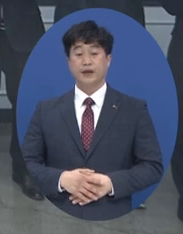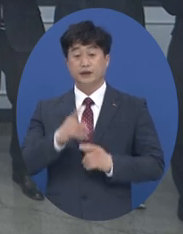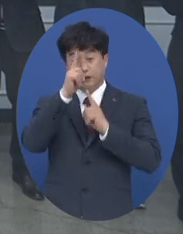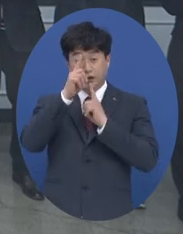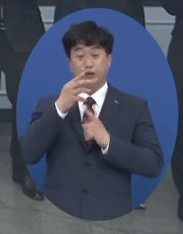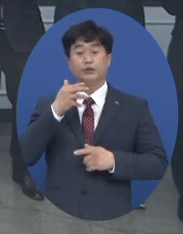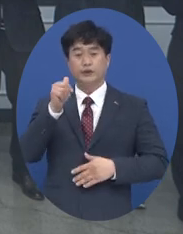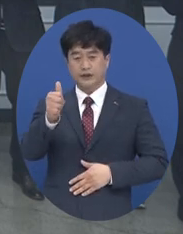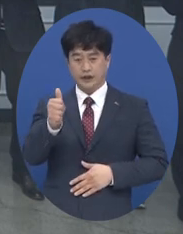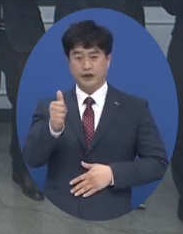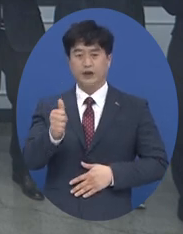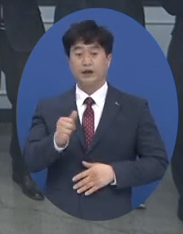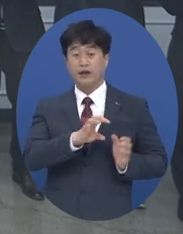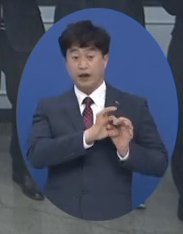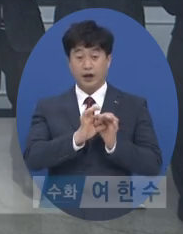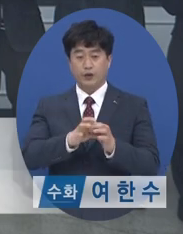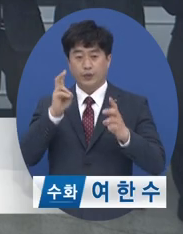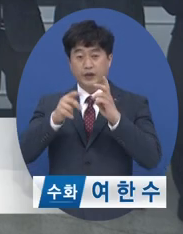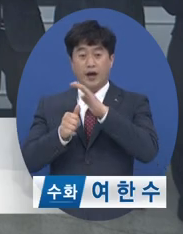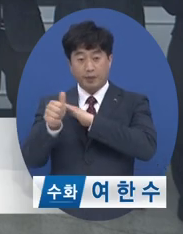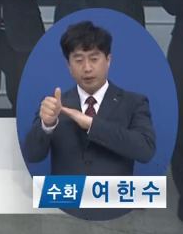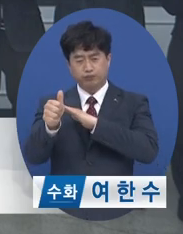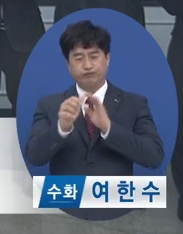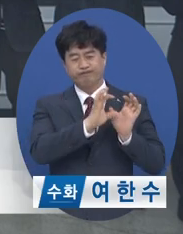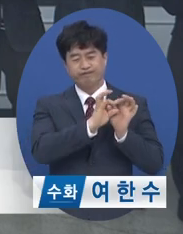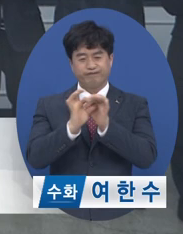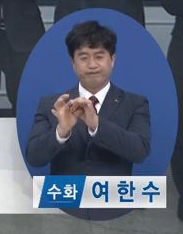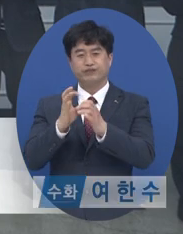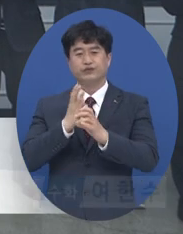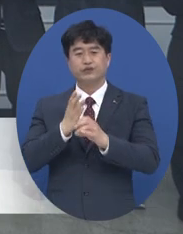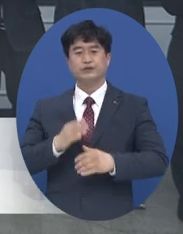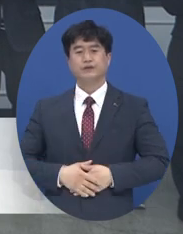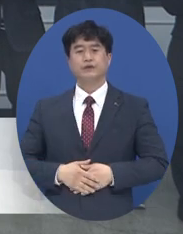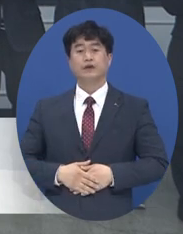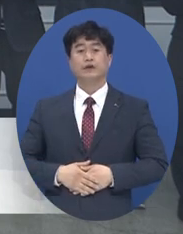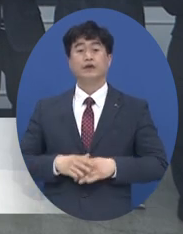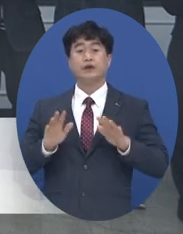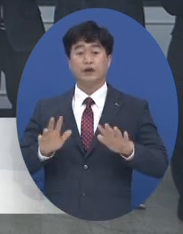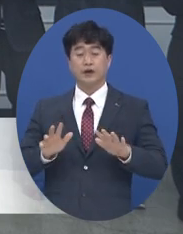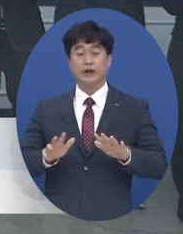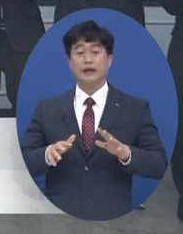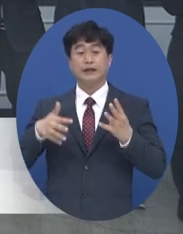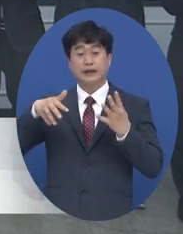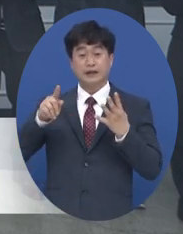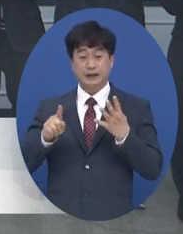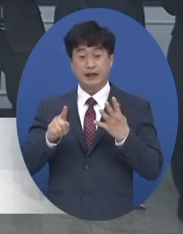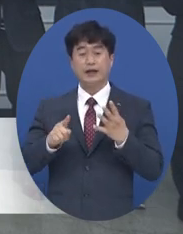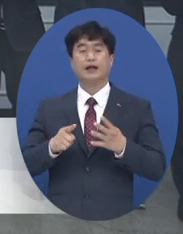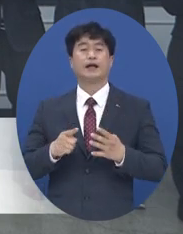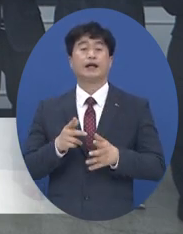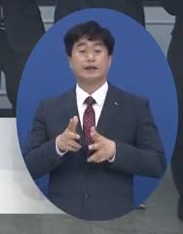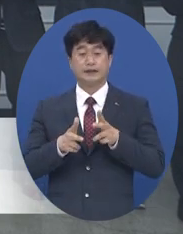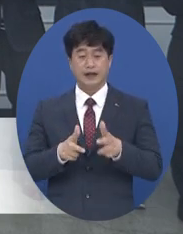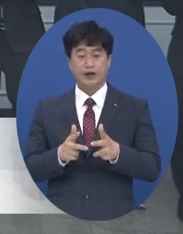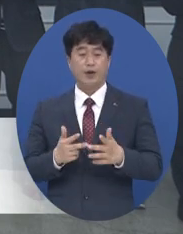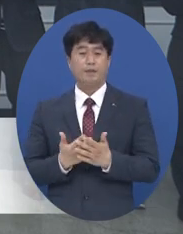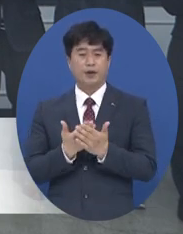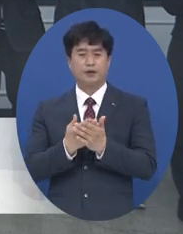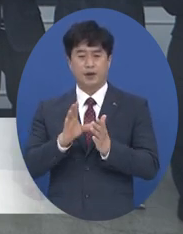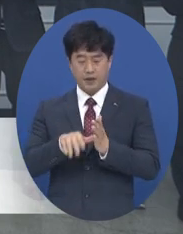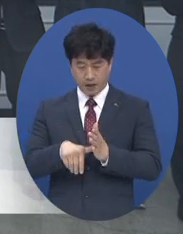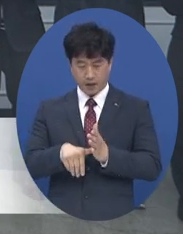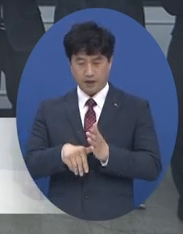이재명 경기도지사가 연일 기업 방문 행보를 이어가고 있습니다. 이번엔 4차 산업혁명 시대 미래 농업으로 주목받고